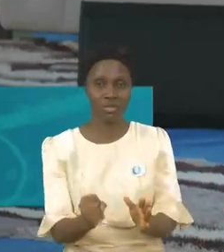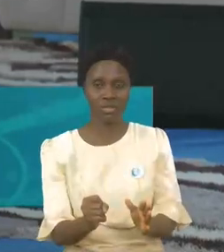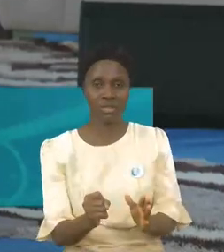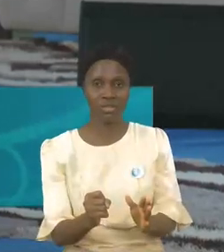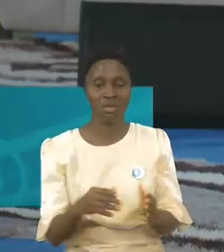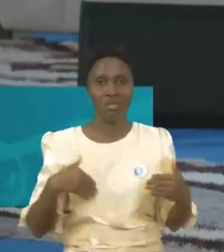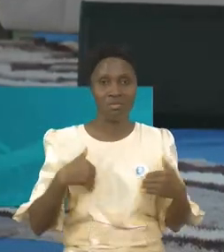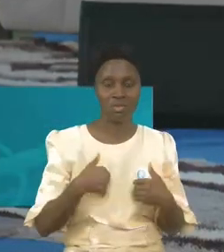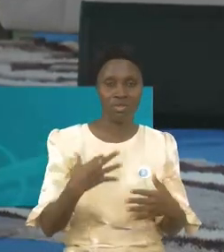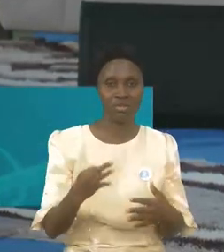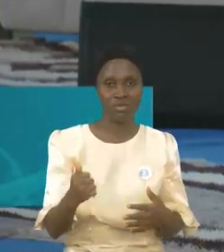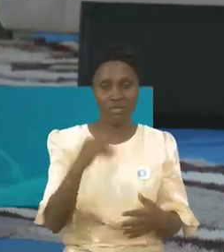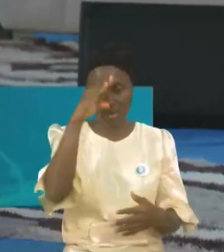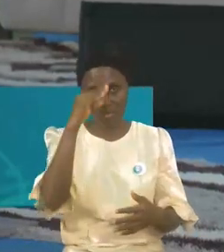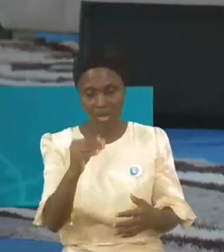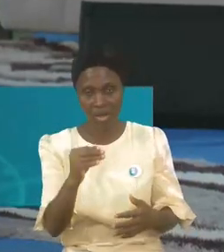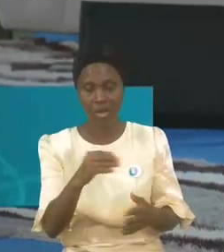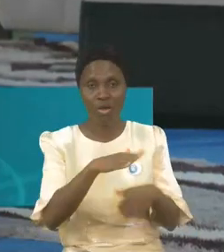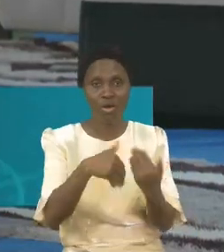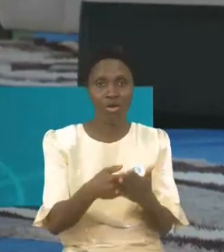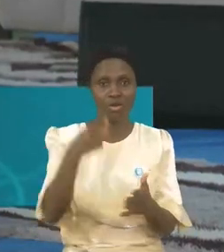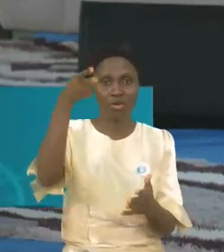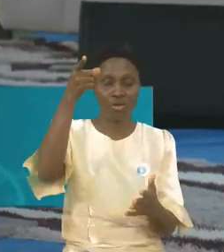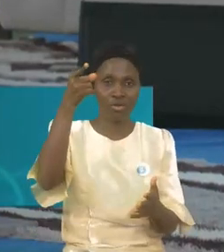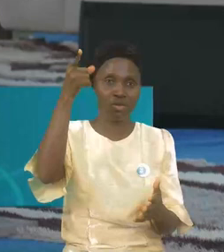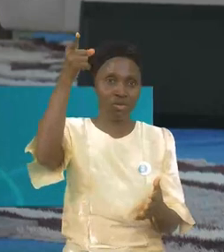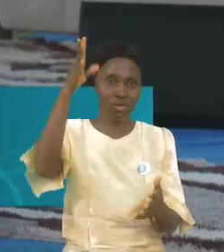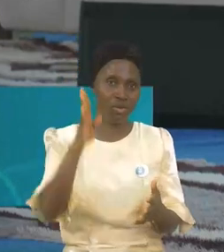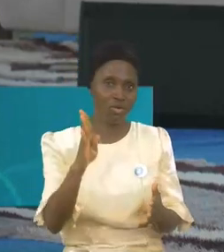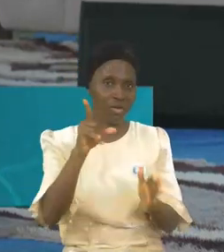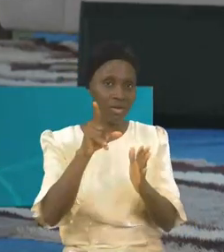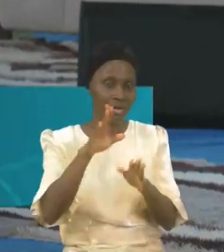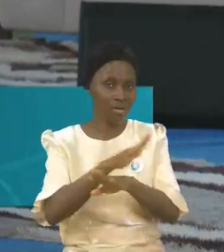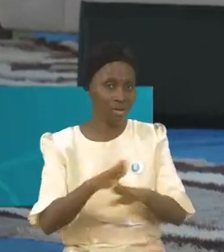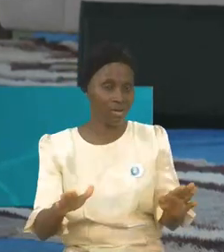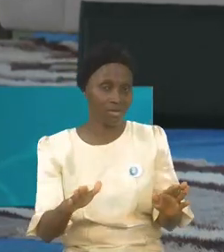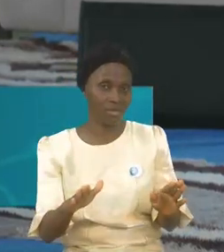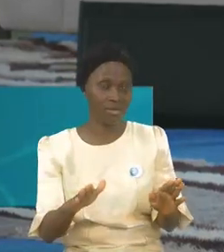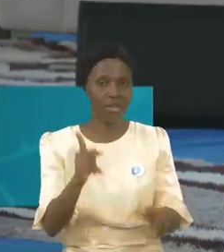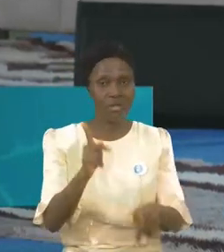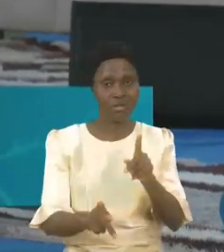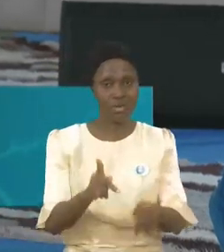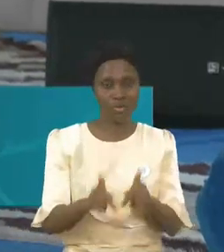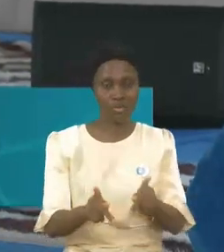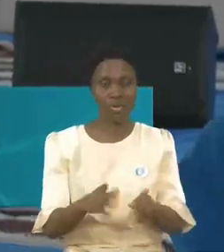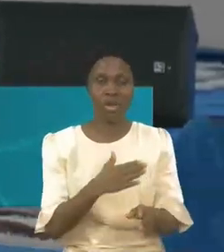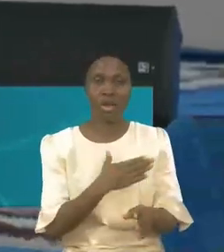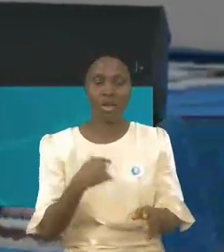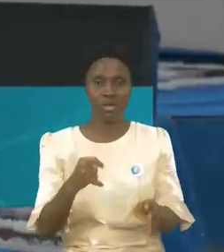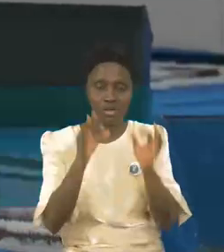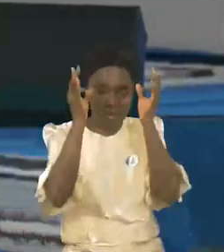l'horreur. La tyrannie et l'horreur des impies. Des empires impies.